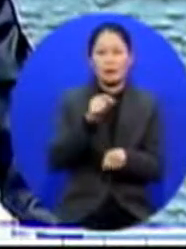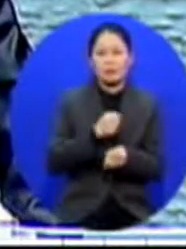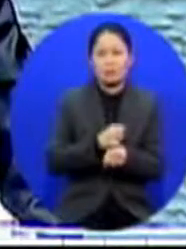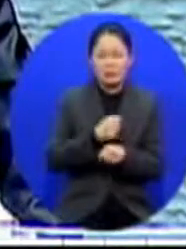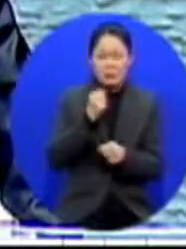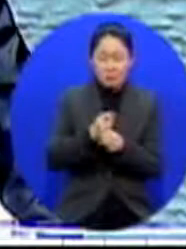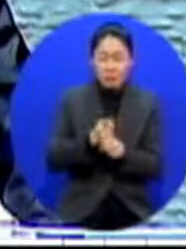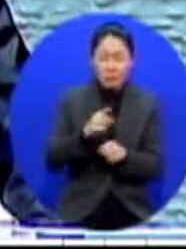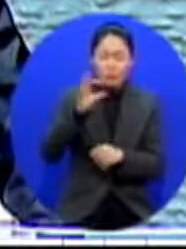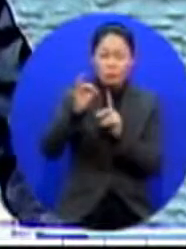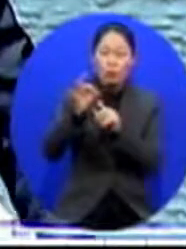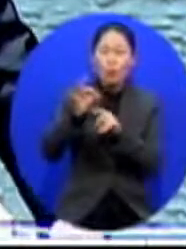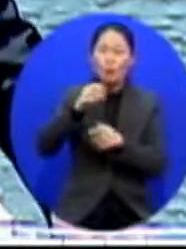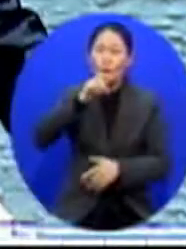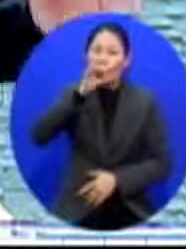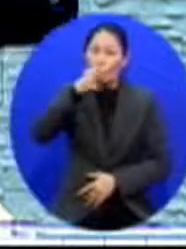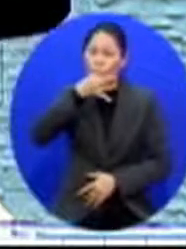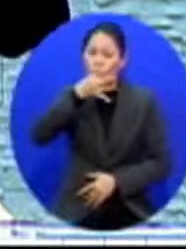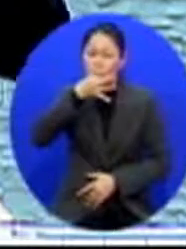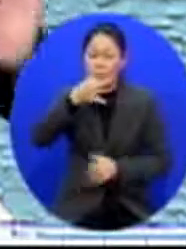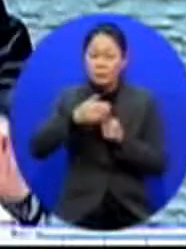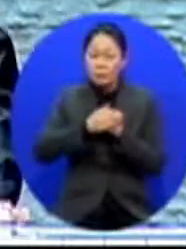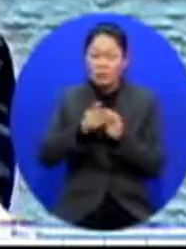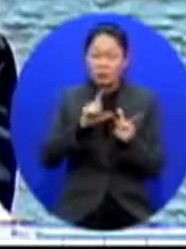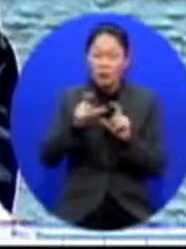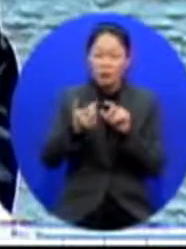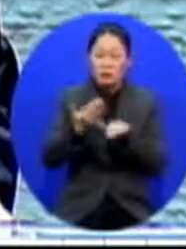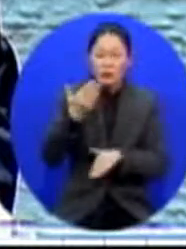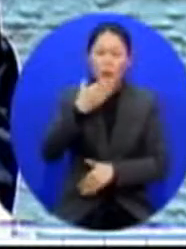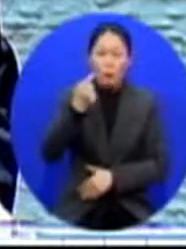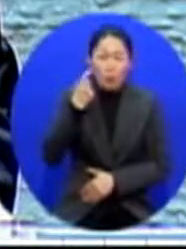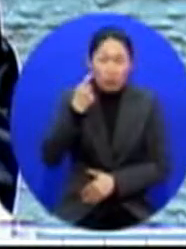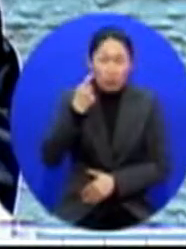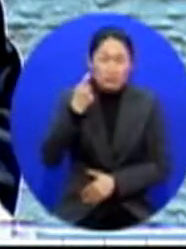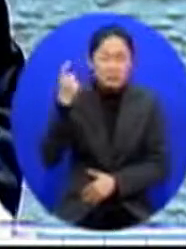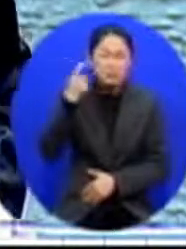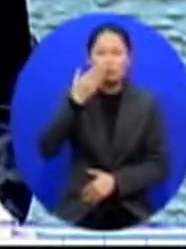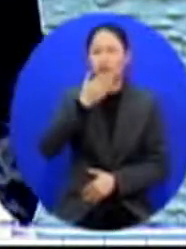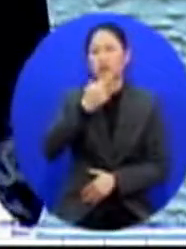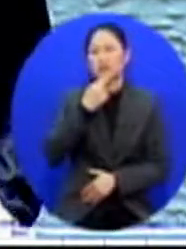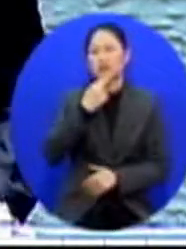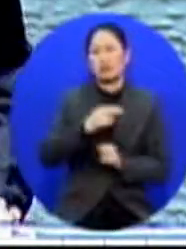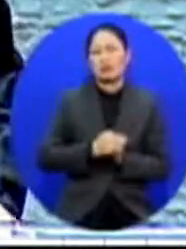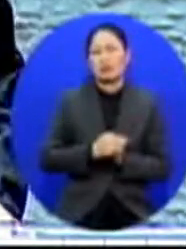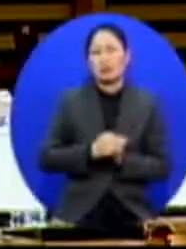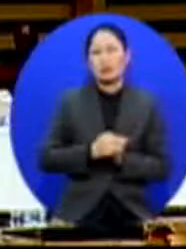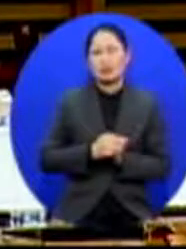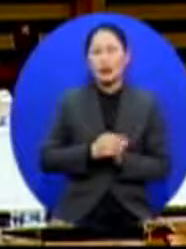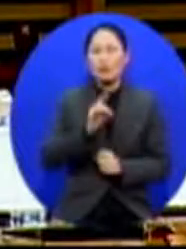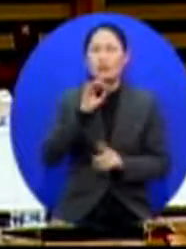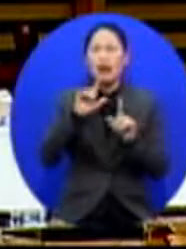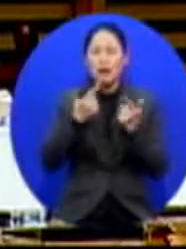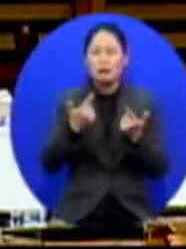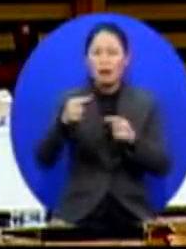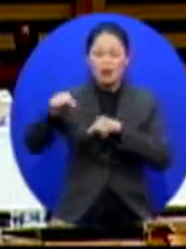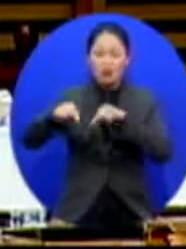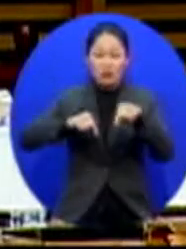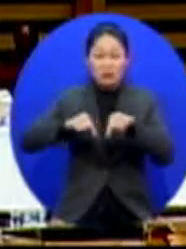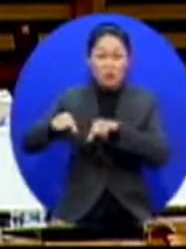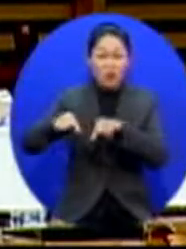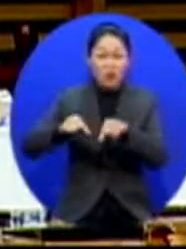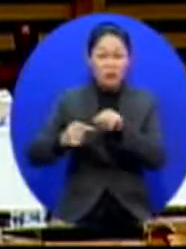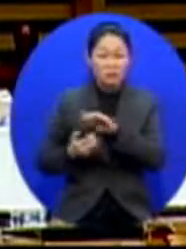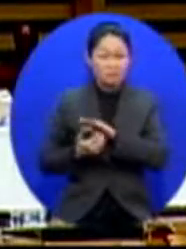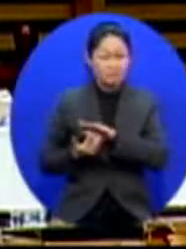사로잡혀 있으면 더 이상 복음은 도움으로 들리지가 않는 거죠 뿐만 아니고 정치적인 계산까지